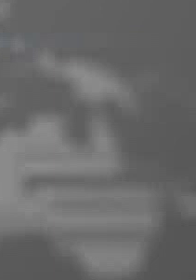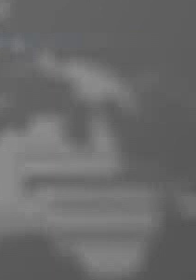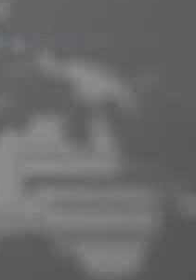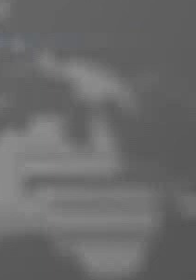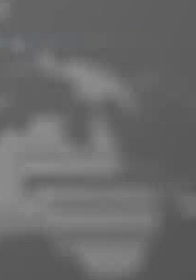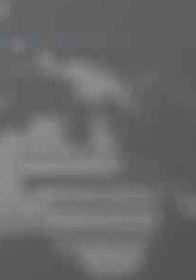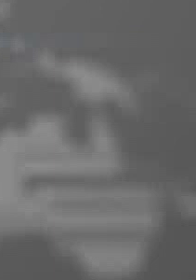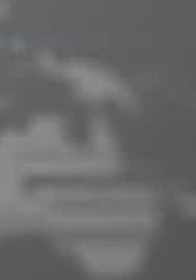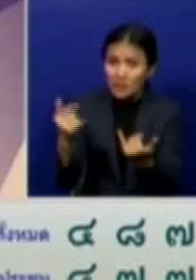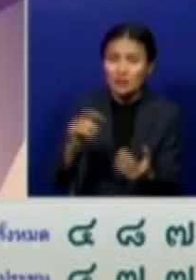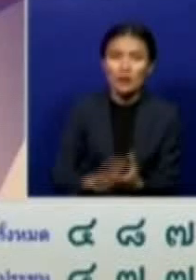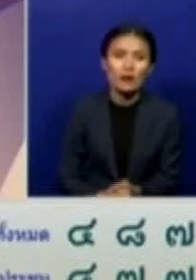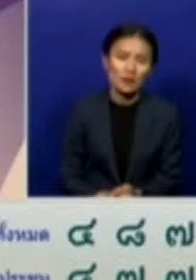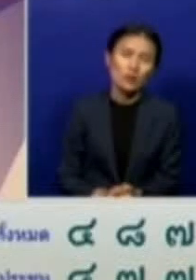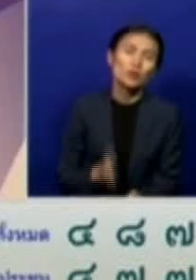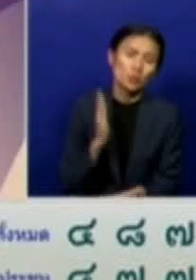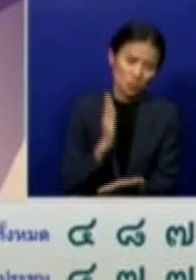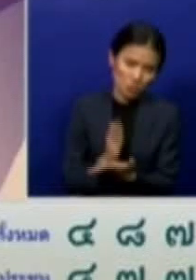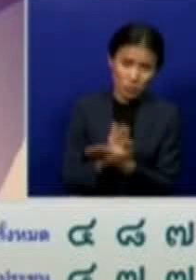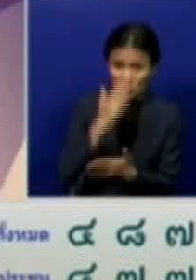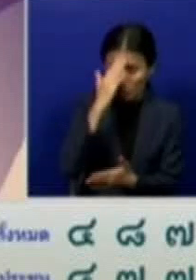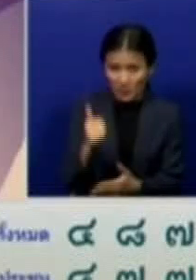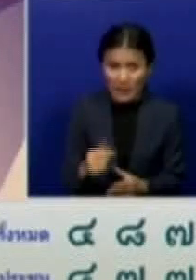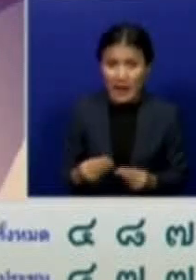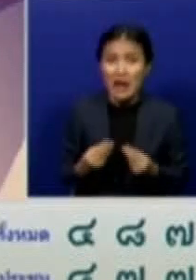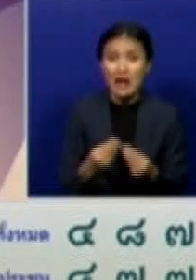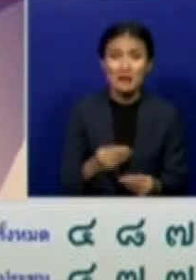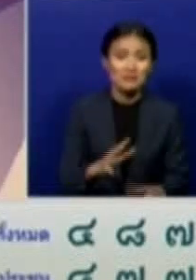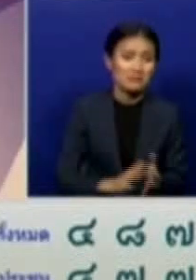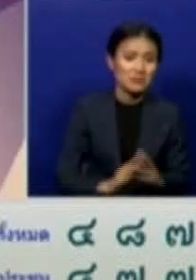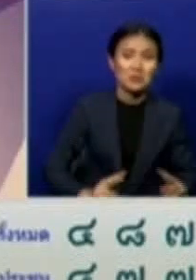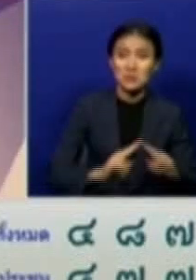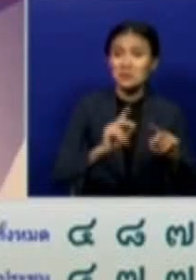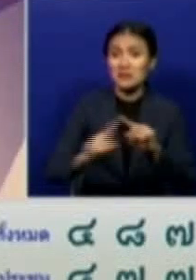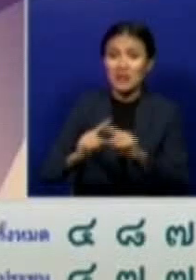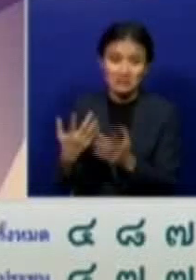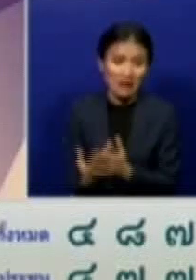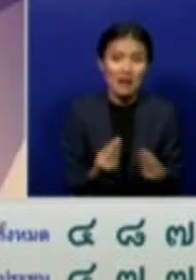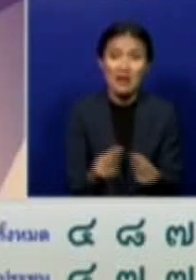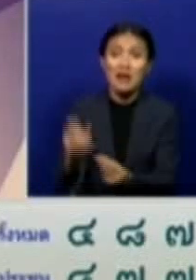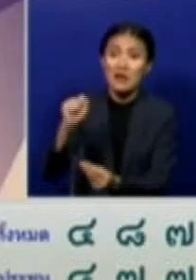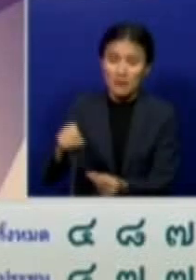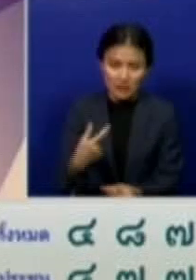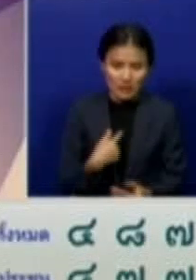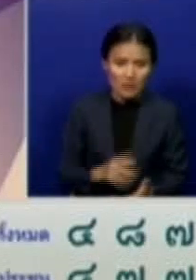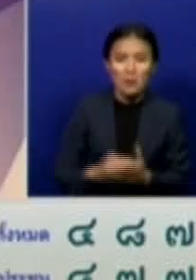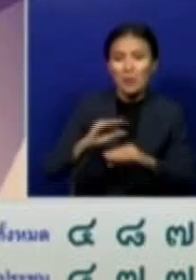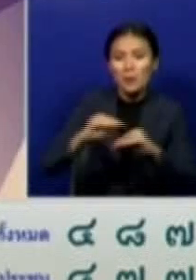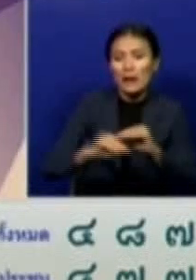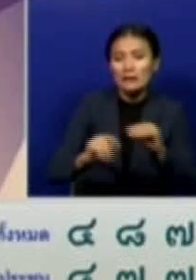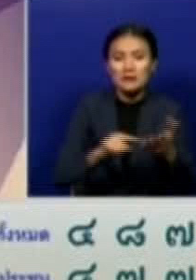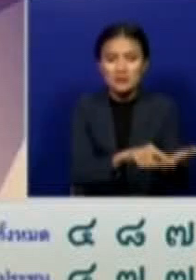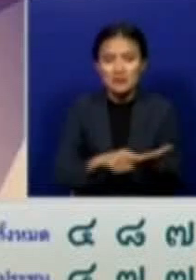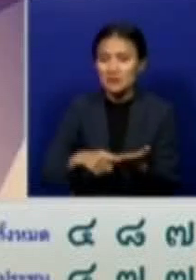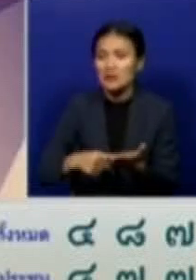ณาดิศรเสนอว่าถ้าเป็นพรรคก้าวไกลเนี่ย จะทำยังไง ไอ้เงินกู้1ล้านล้านกับพรบ.โอนงบประม